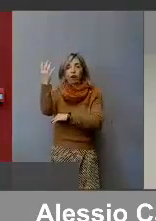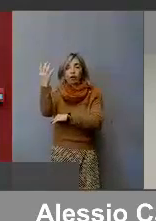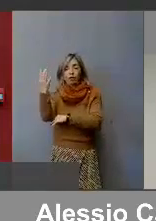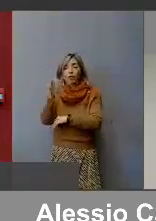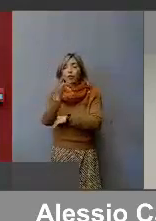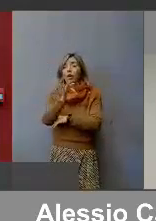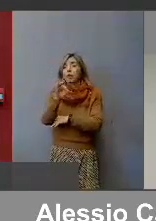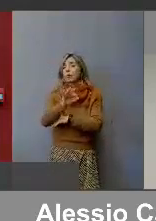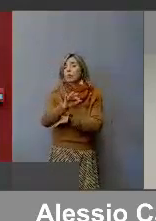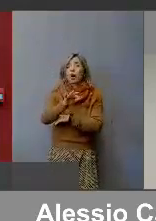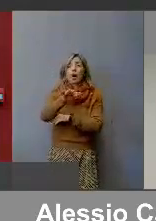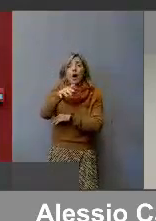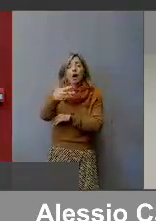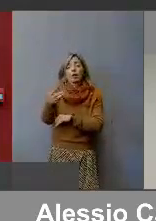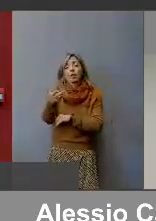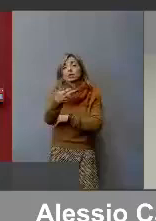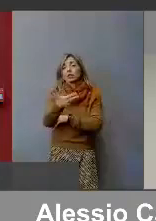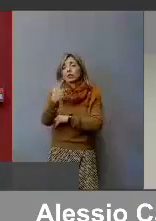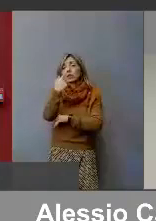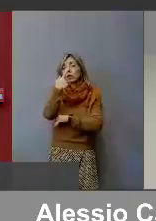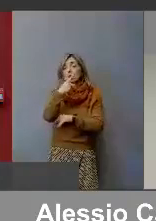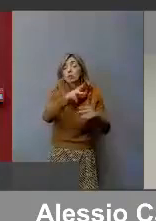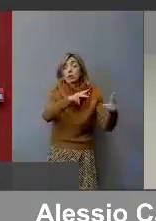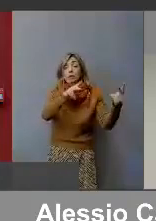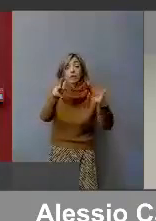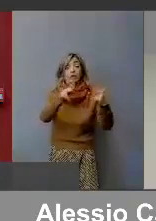trasportistici che che abbiamo